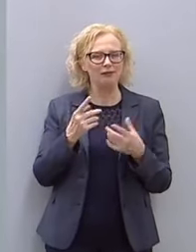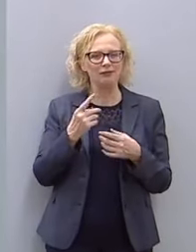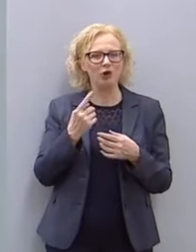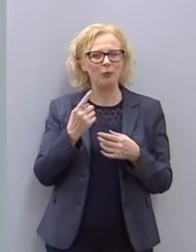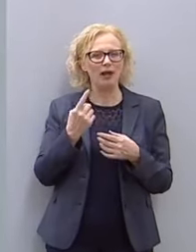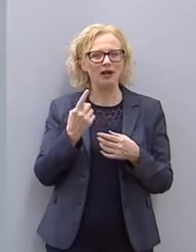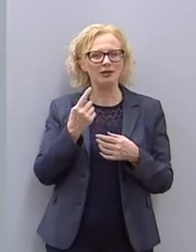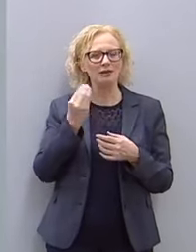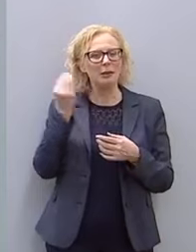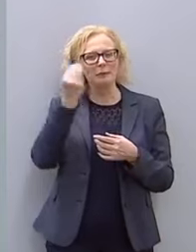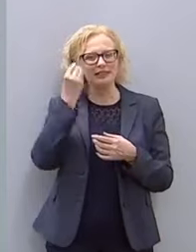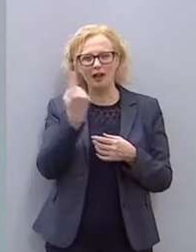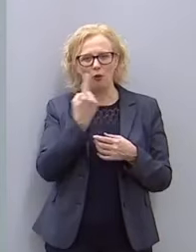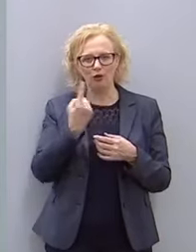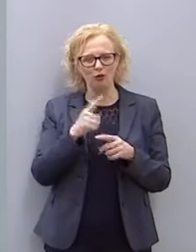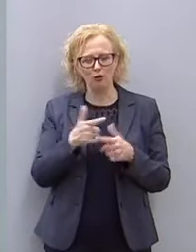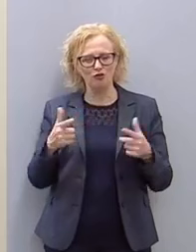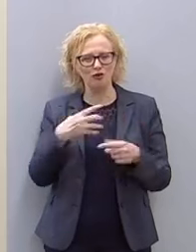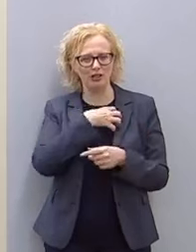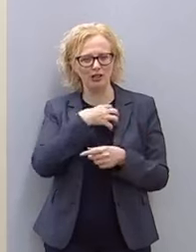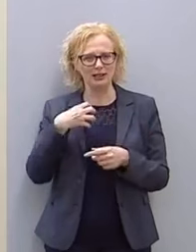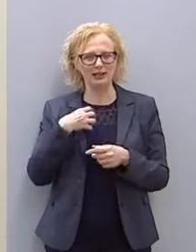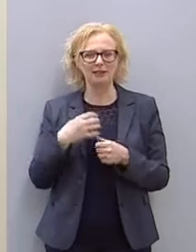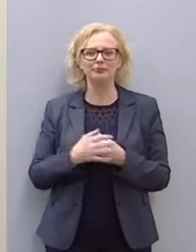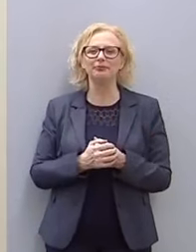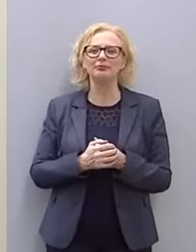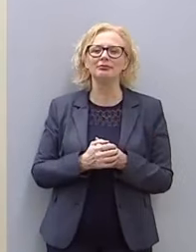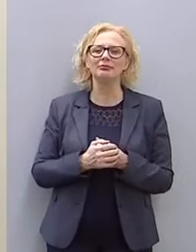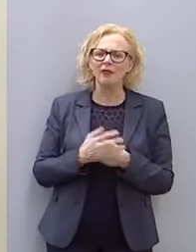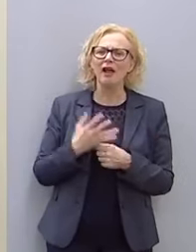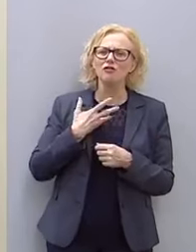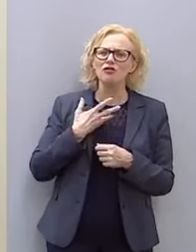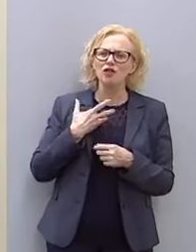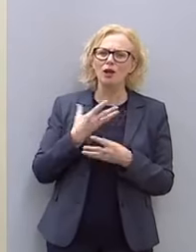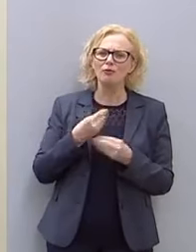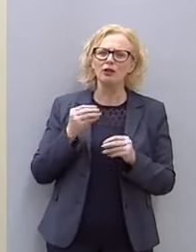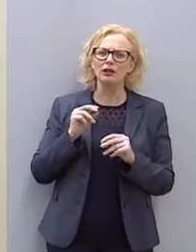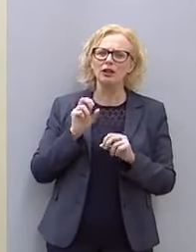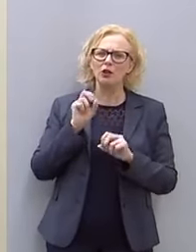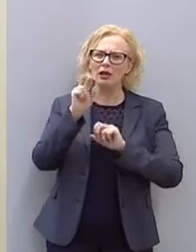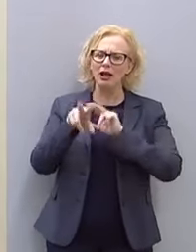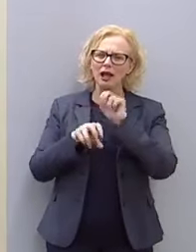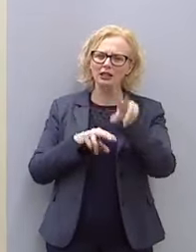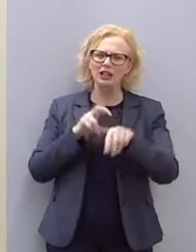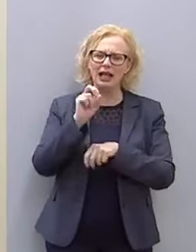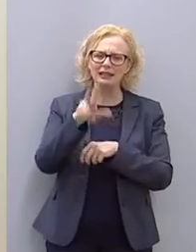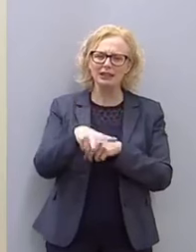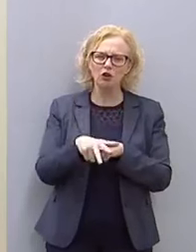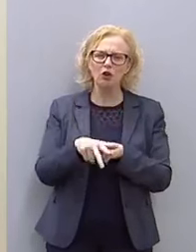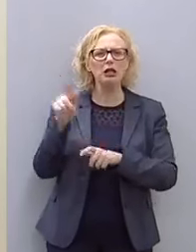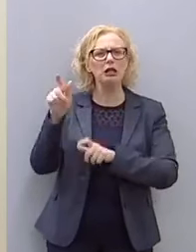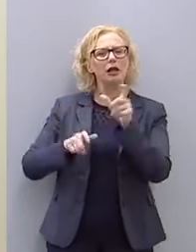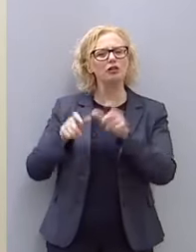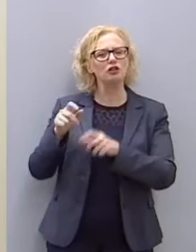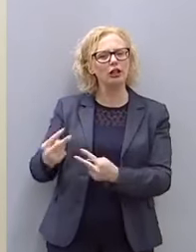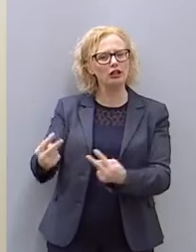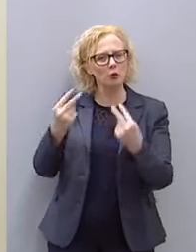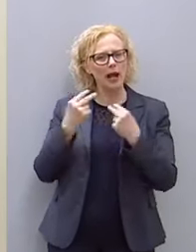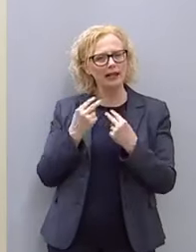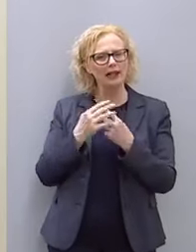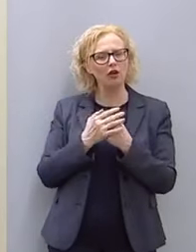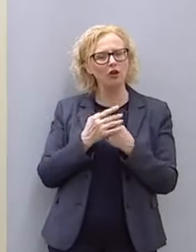di vedute nel mondo scientifico sa che arrivano molte segnalazioni di nostri ascoltatori che ci